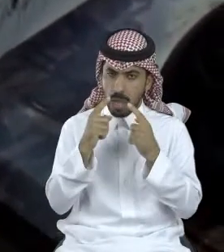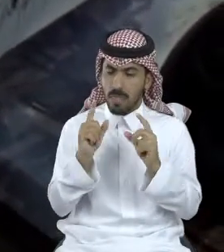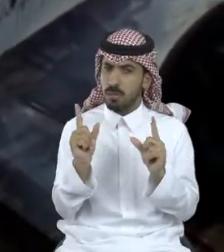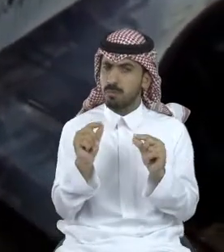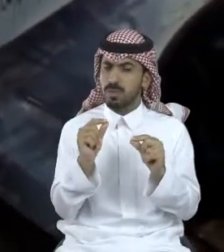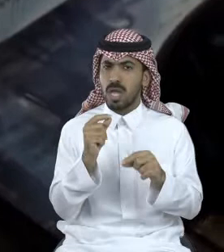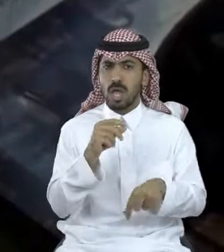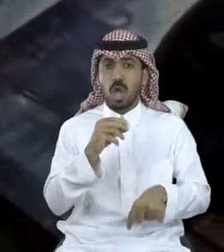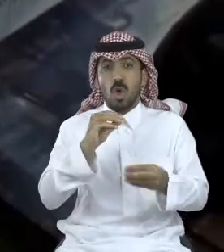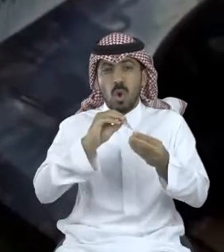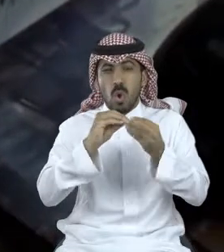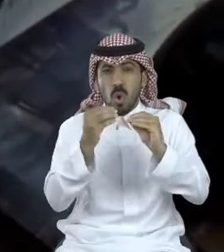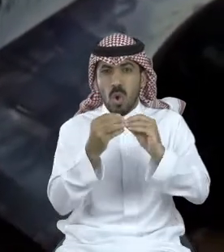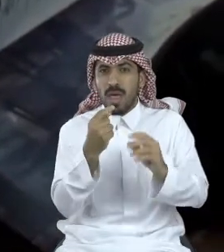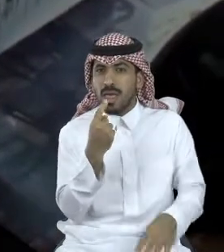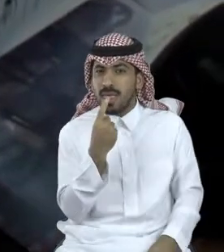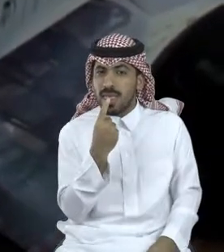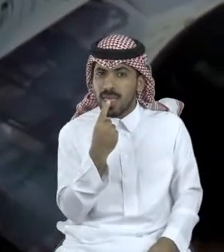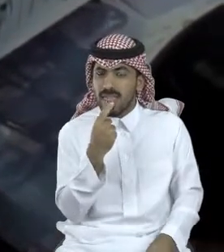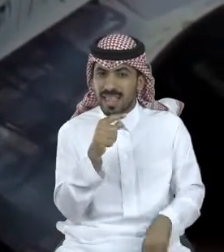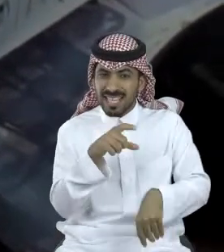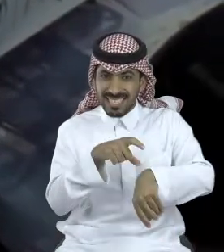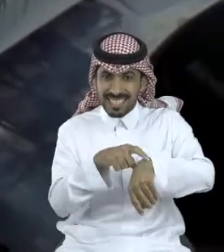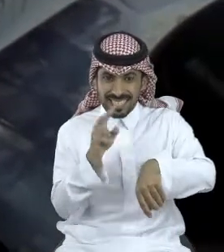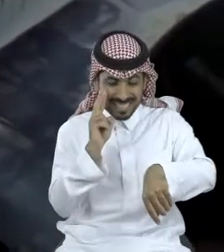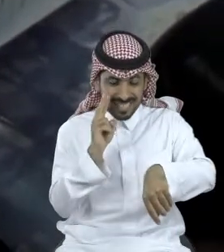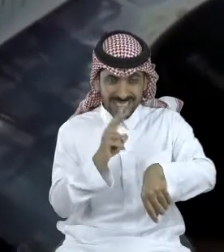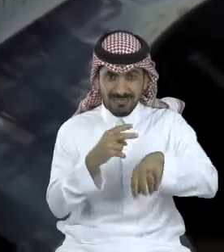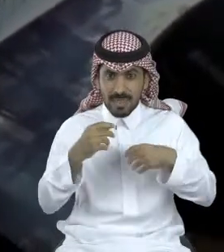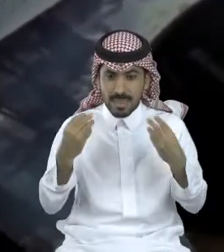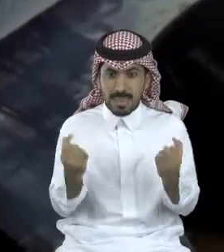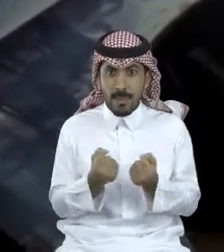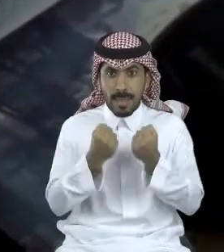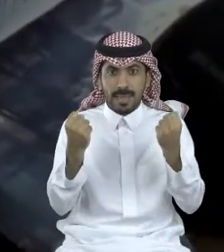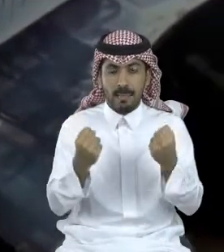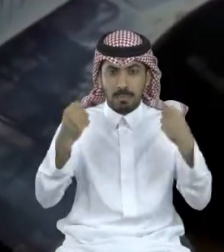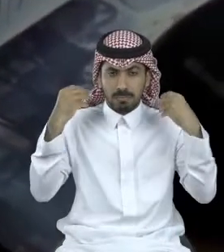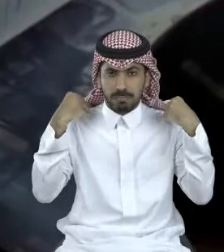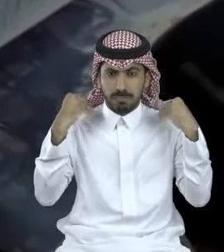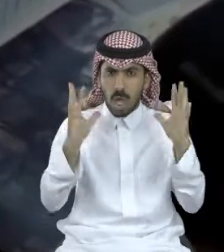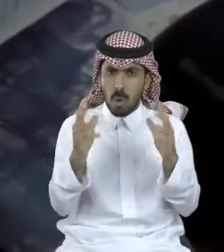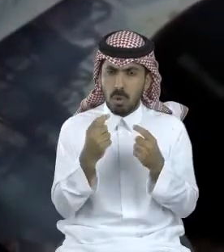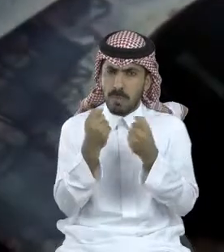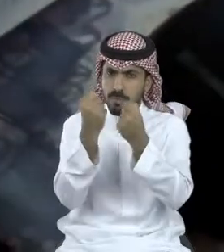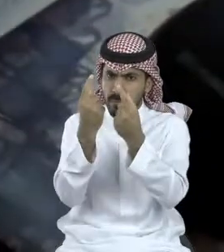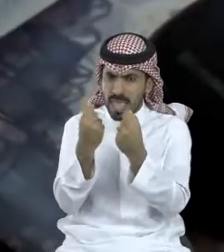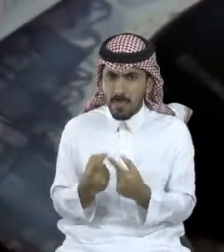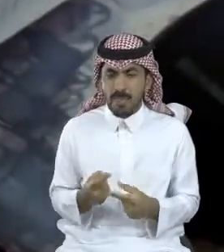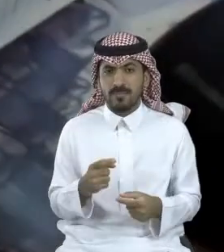نسويه. فالاحمر هو يمكن نقدر نقول calories burn during exercise، التمارين المفروض انه يصير لشيء